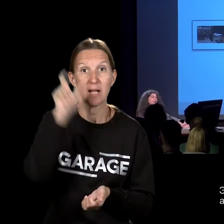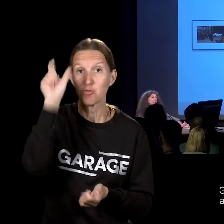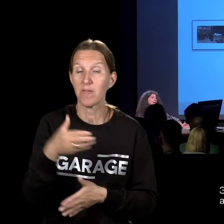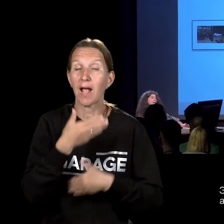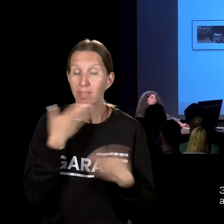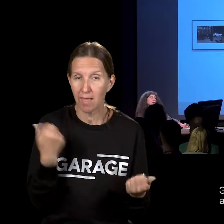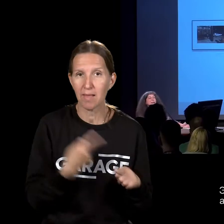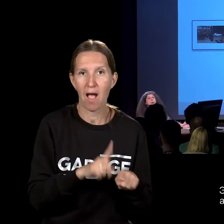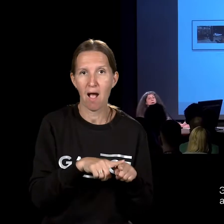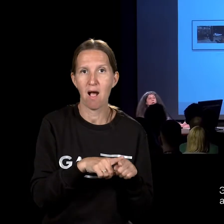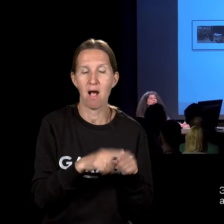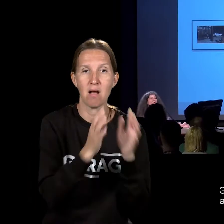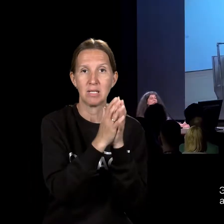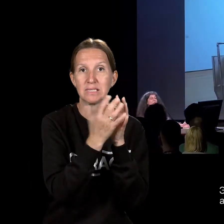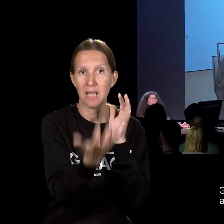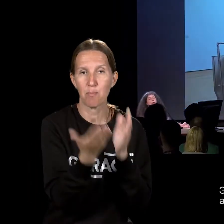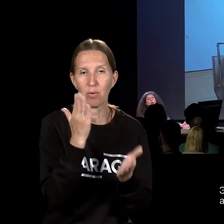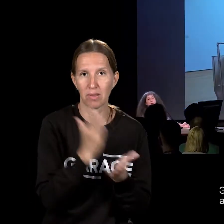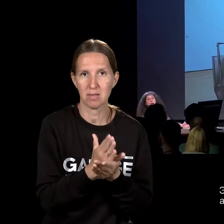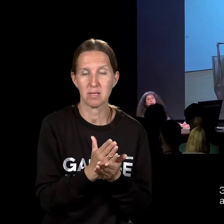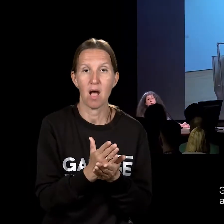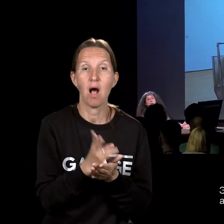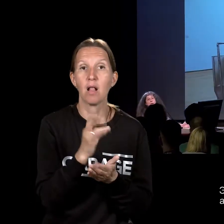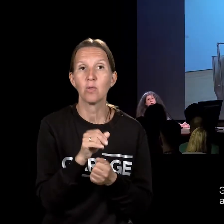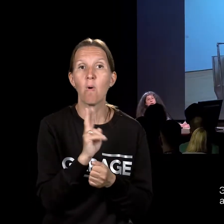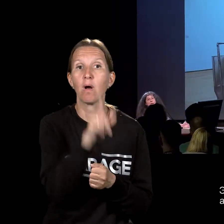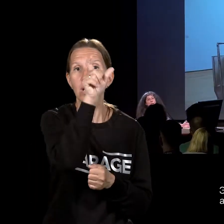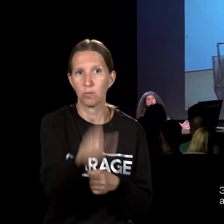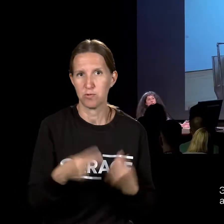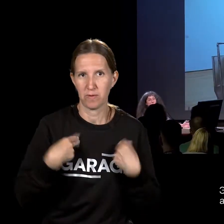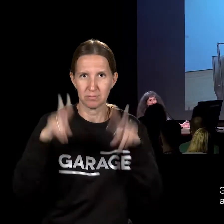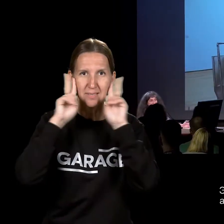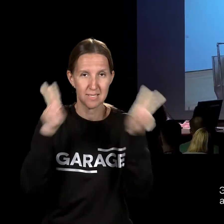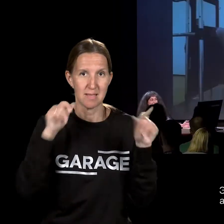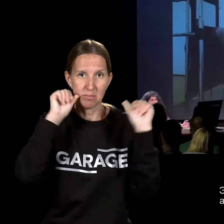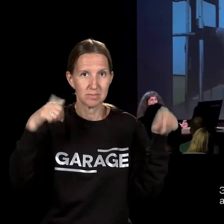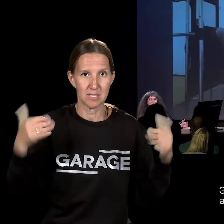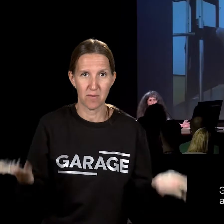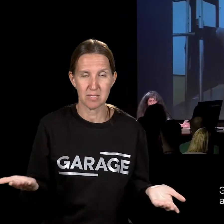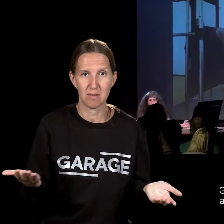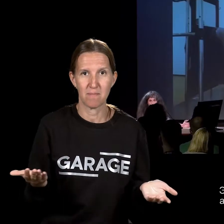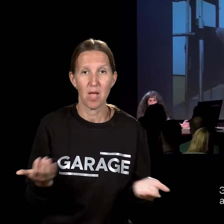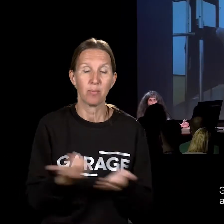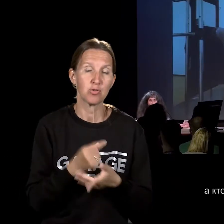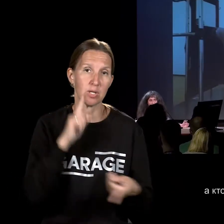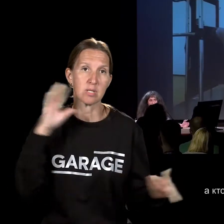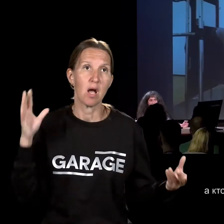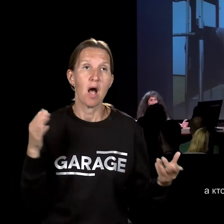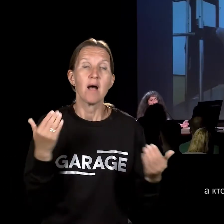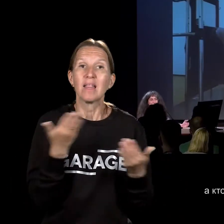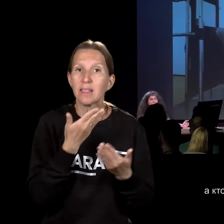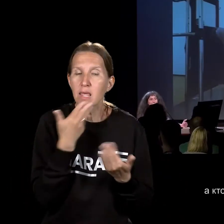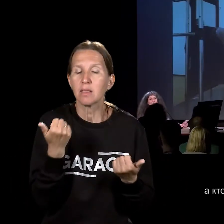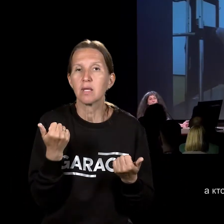оставил, и это слепок, который делает человека абсолютно анонимным. Это, несомненно, не обобщенный образ, а кто-то